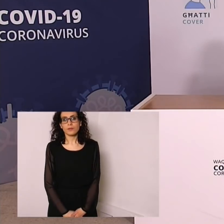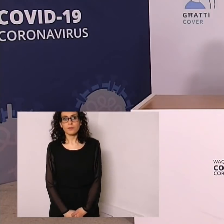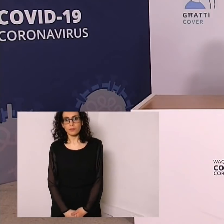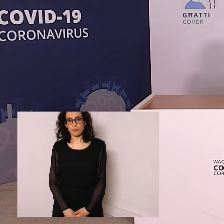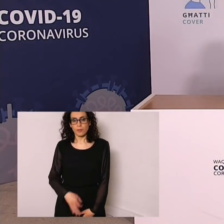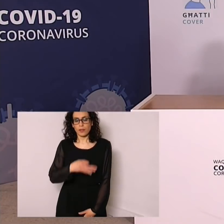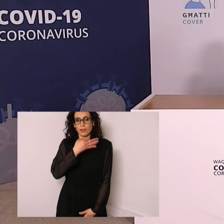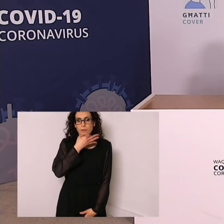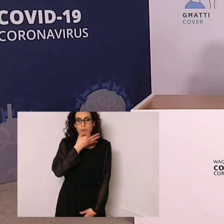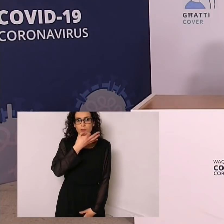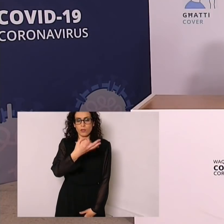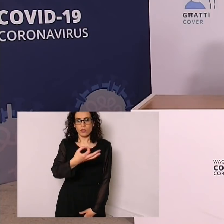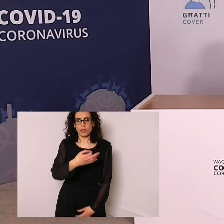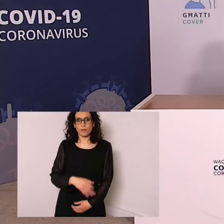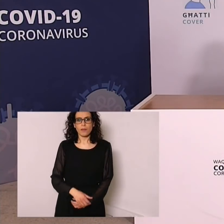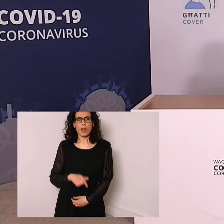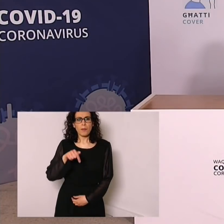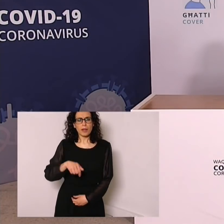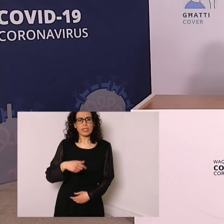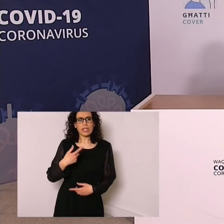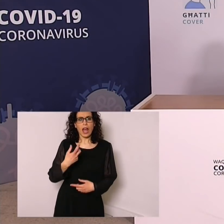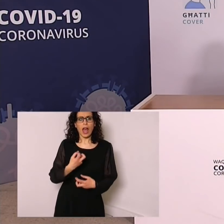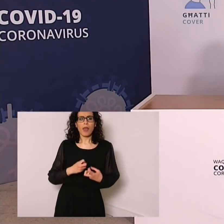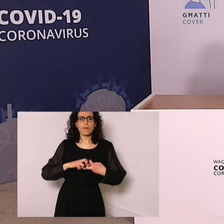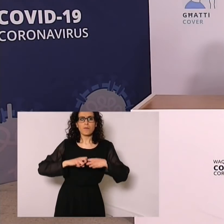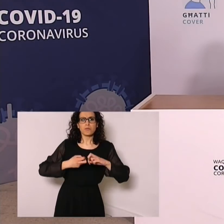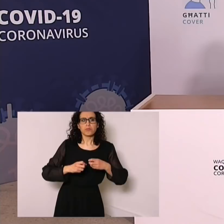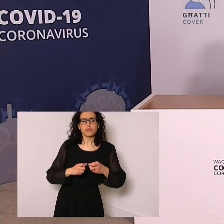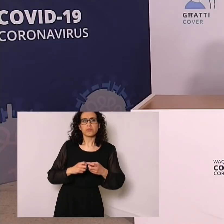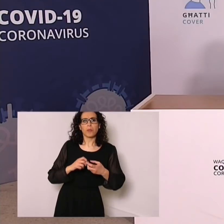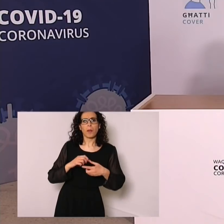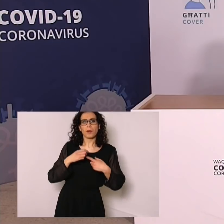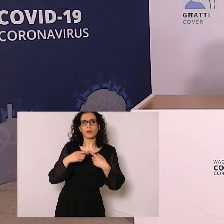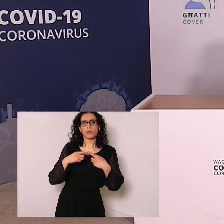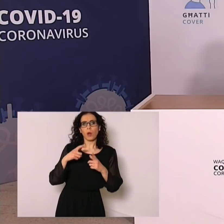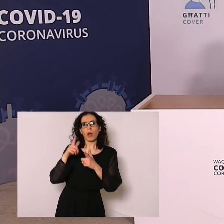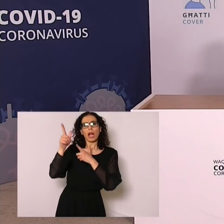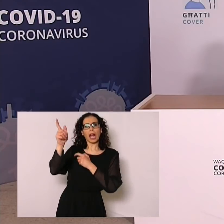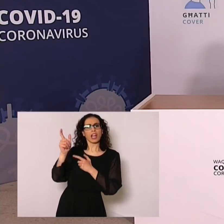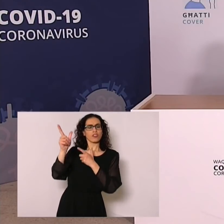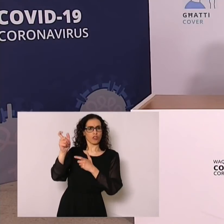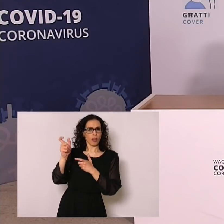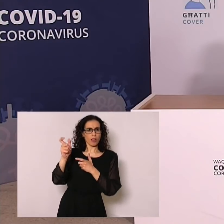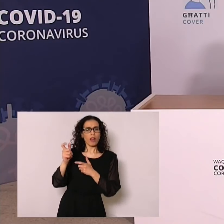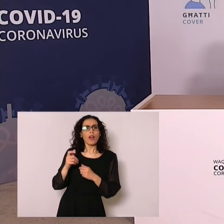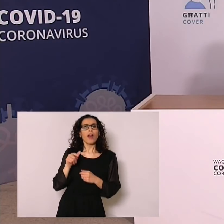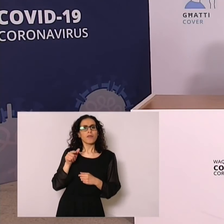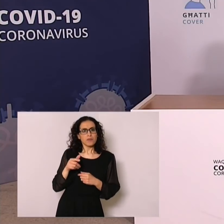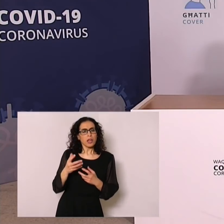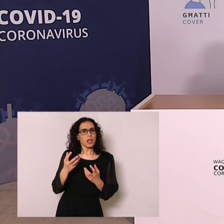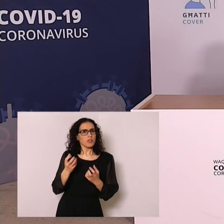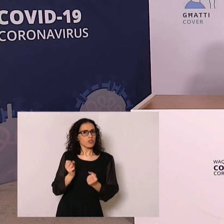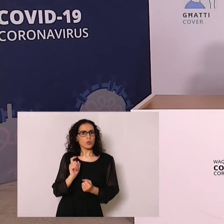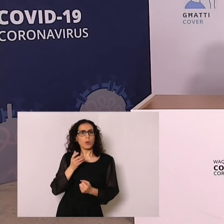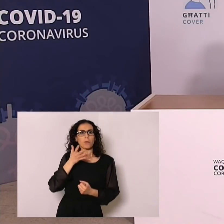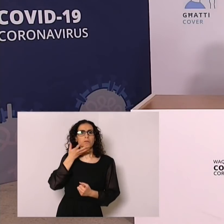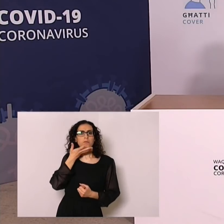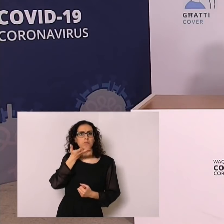Rigward tal-kaċċa, għandu kontroversja pal sekk għandhom xi nagħtu permess il-kaċċa u raġu ovvjament tal-kaċċa. X'inhu